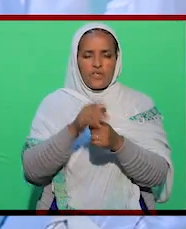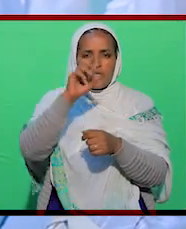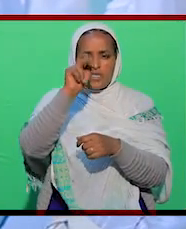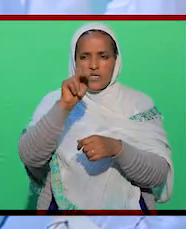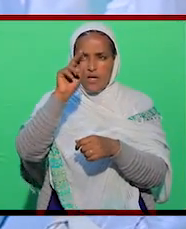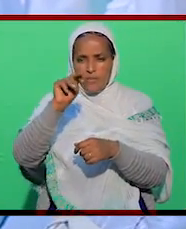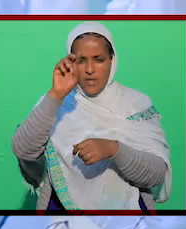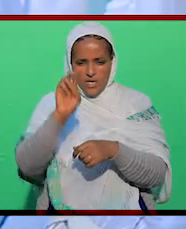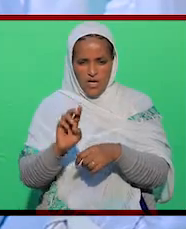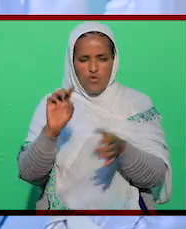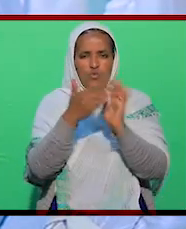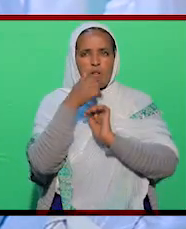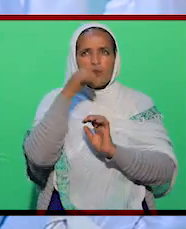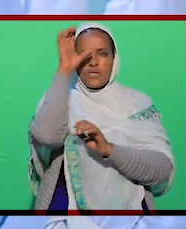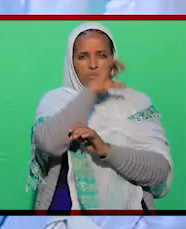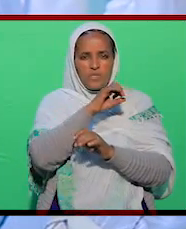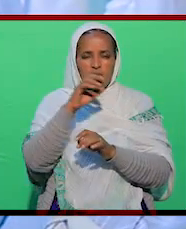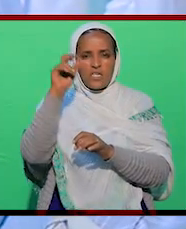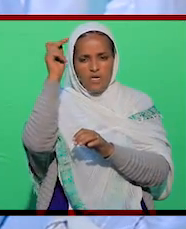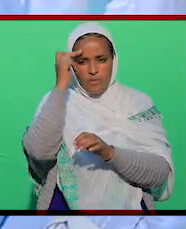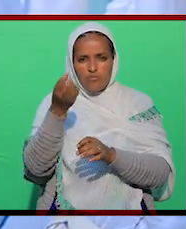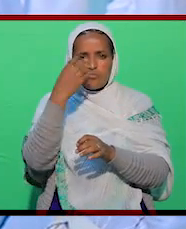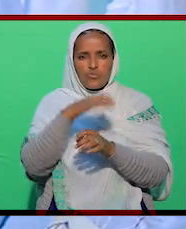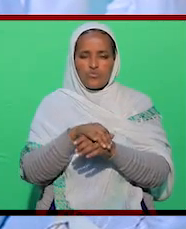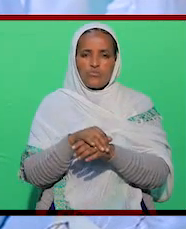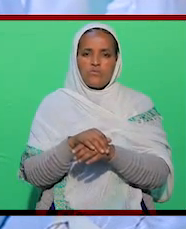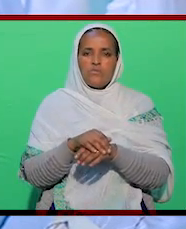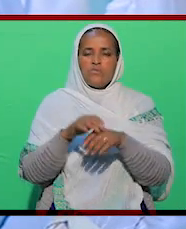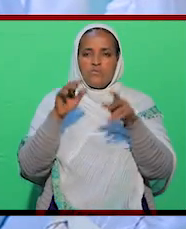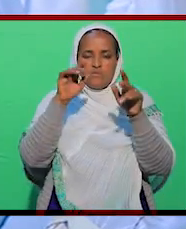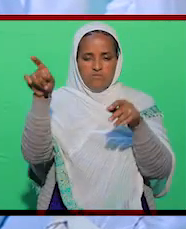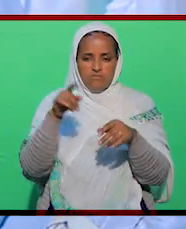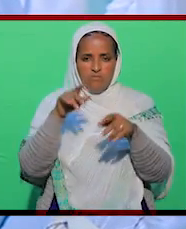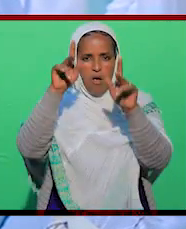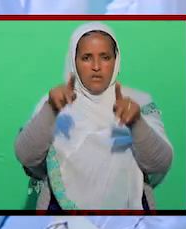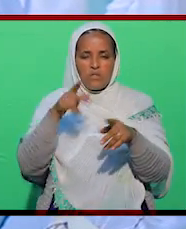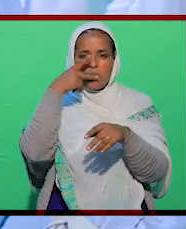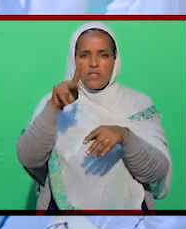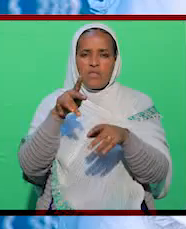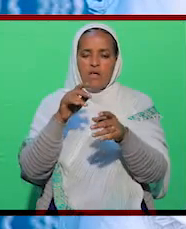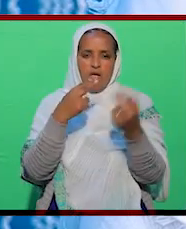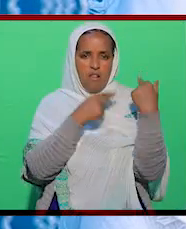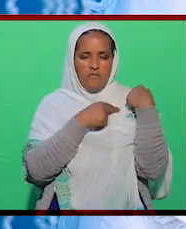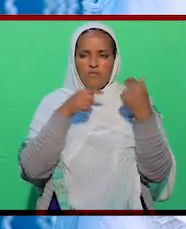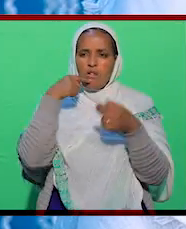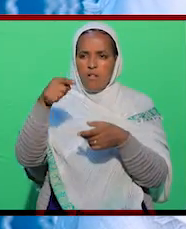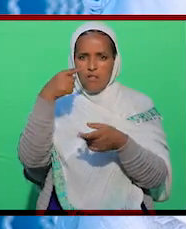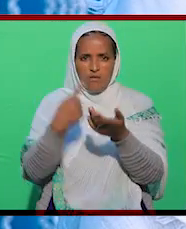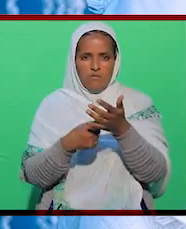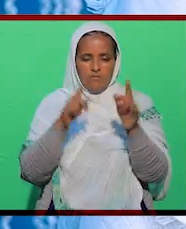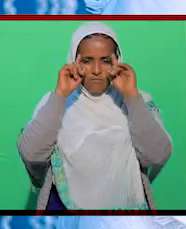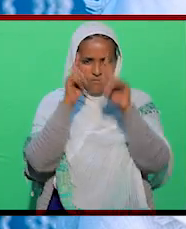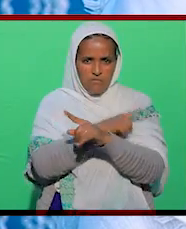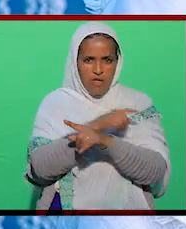ብሎ ደመቀ ይሆናል የሚል ግምት ስለነበረ ደመቀ ይሆናል ብለው ብዙ ፓስተሮች ተናግረዋል፣ ነቢዮች ነን ባዩ እና በኋላ